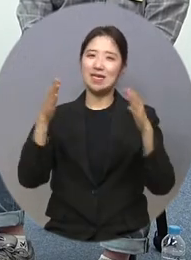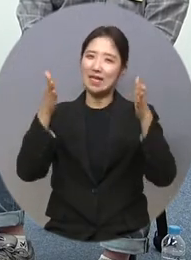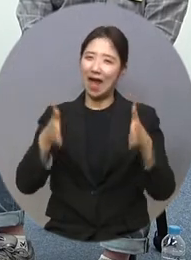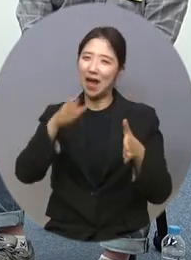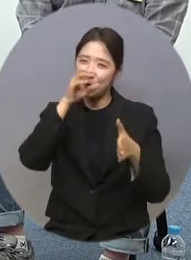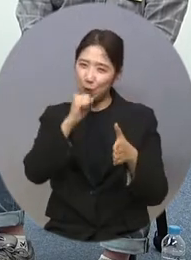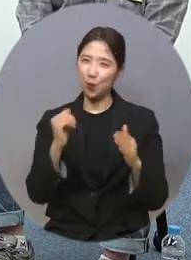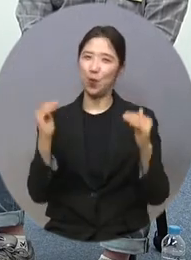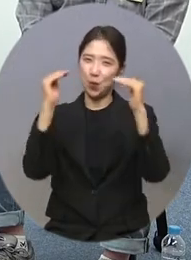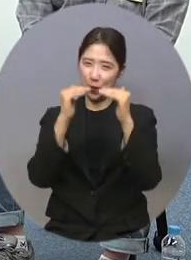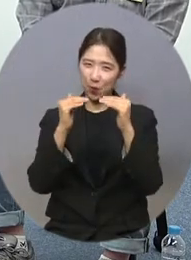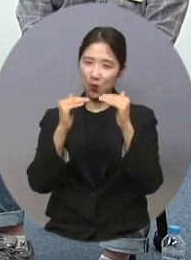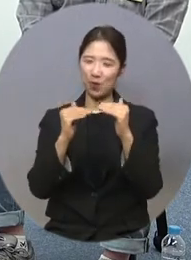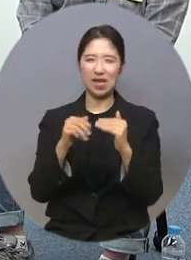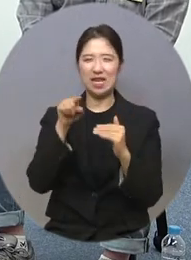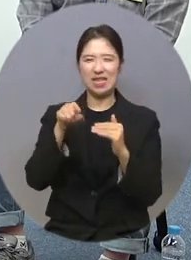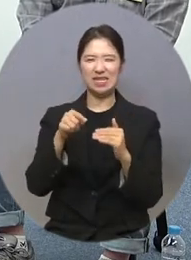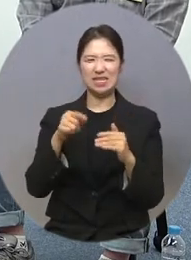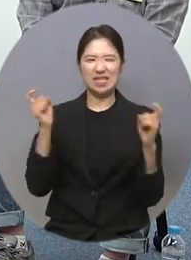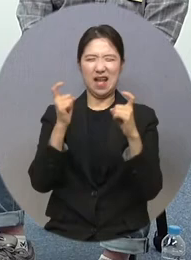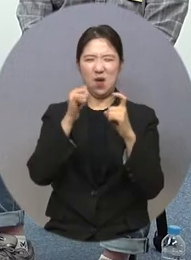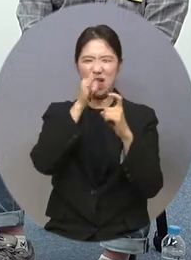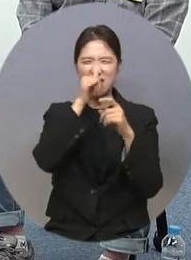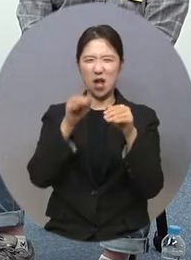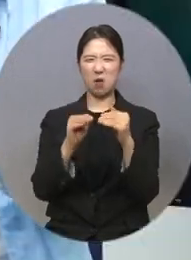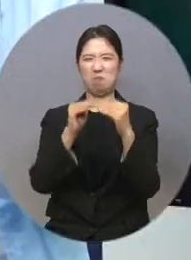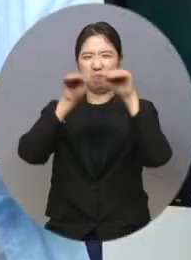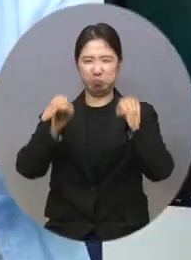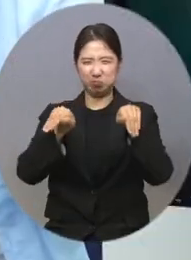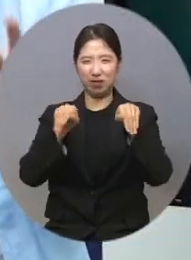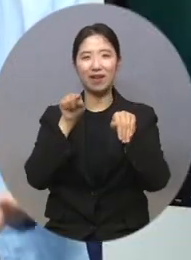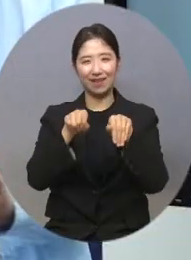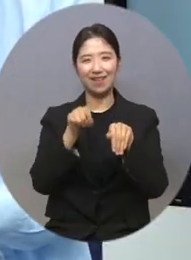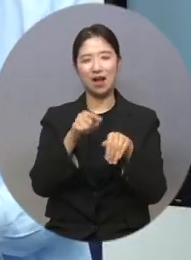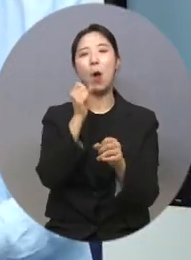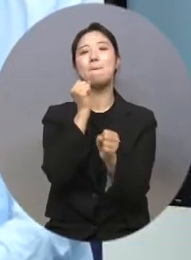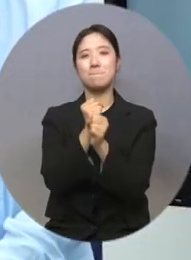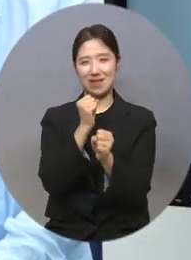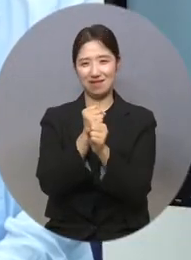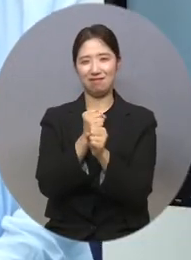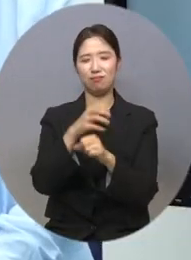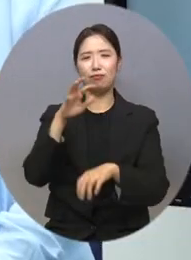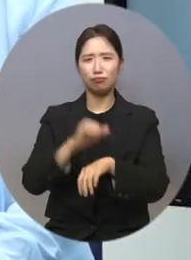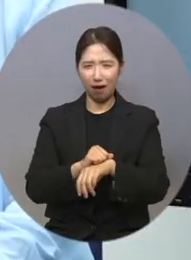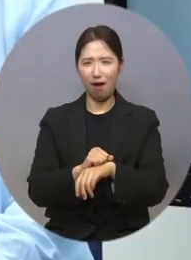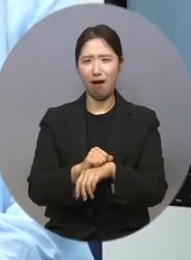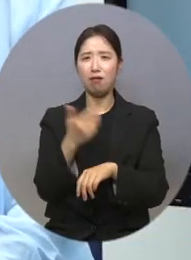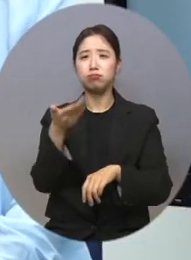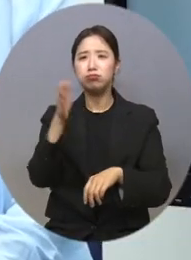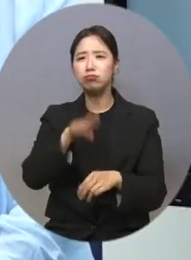나쁘면 요렇게 고개를 돌리는 그게 있었거든요. 그래서 그걸 아버지가 많이 만드셨는데